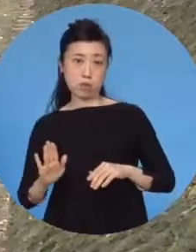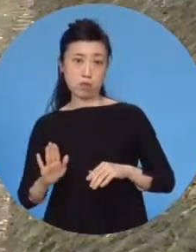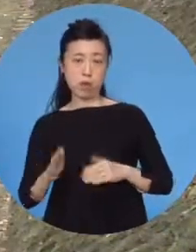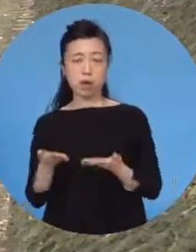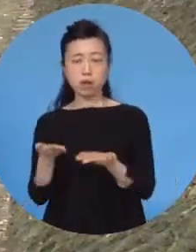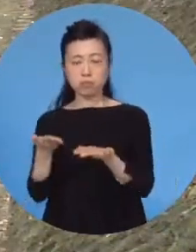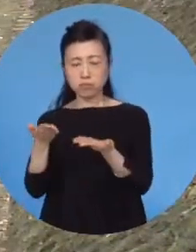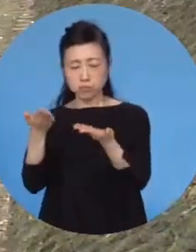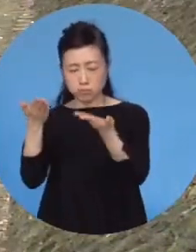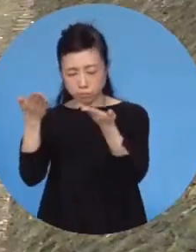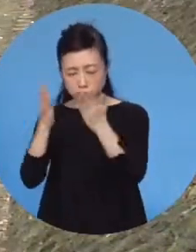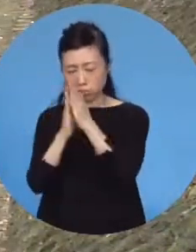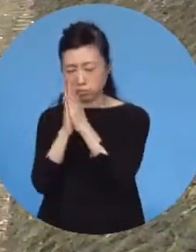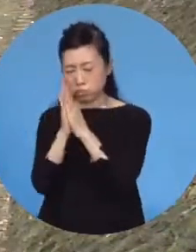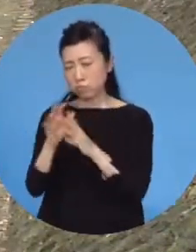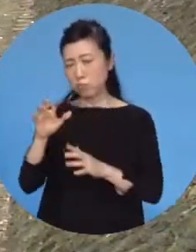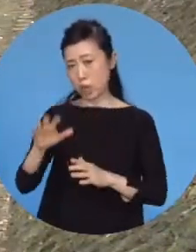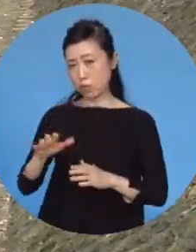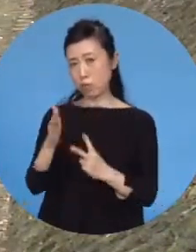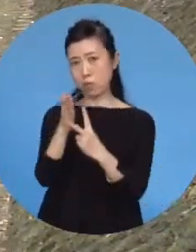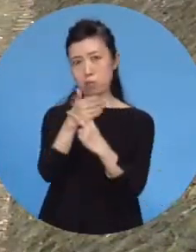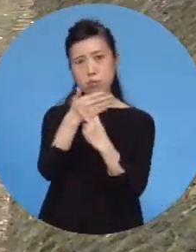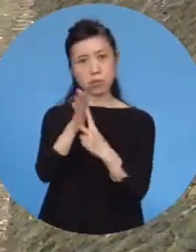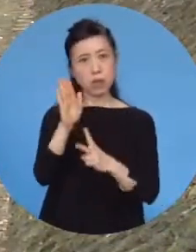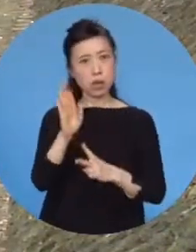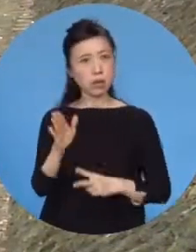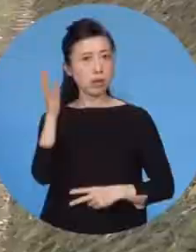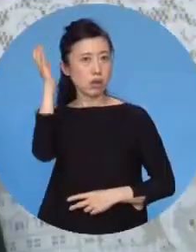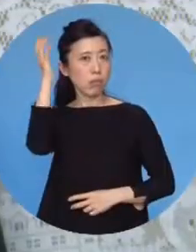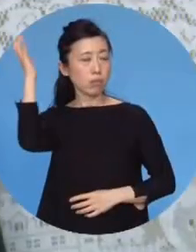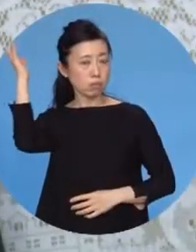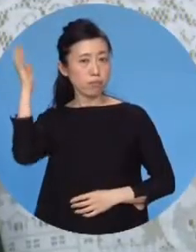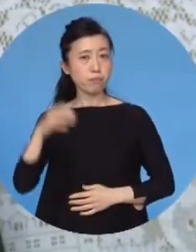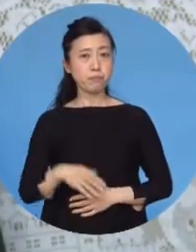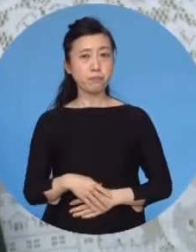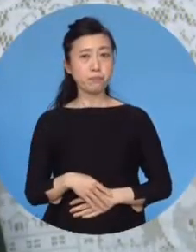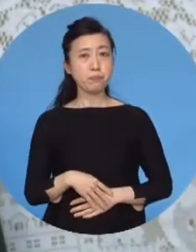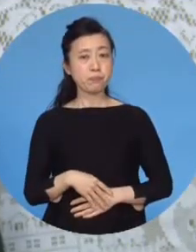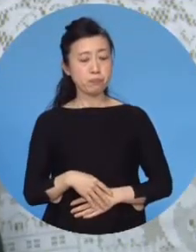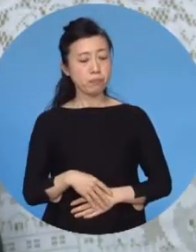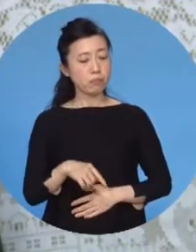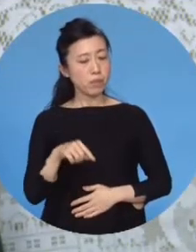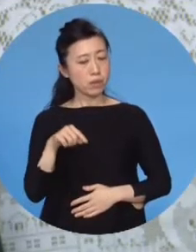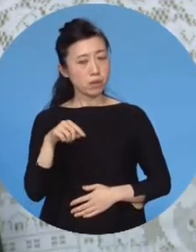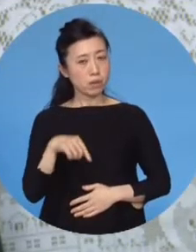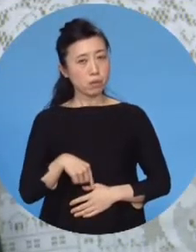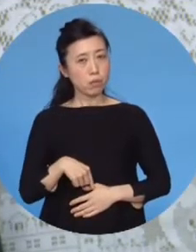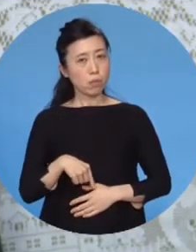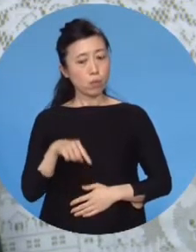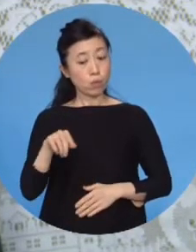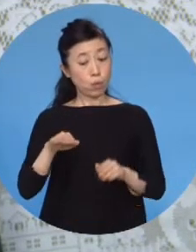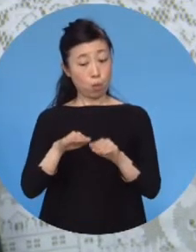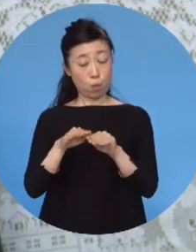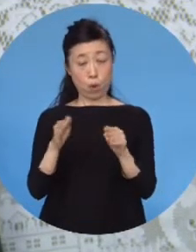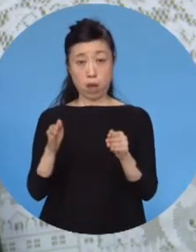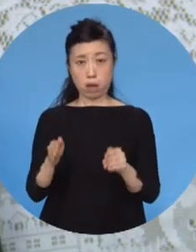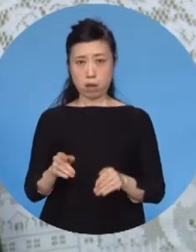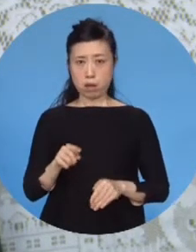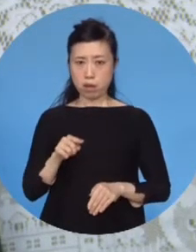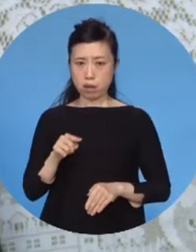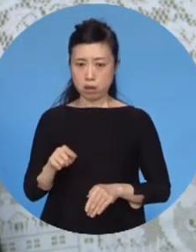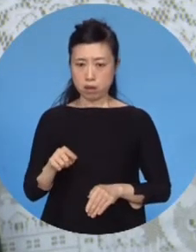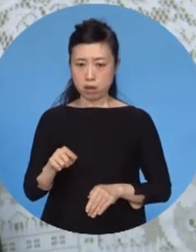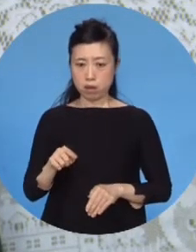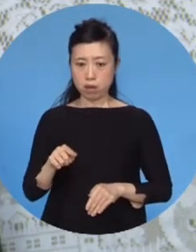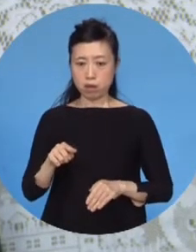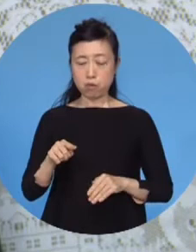場を分けていたのだと考えられます。 多分お墓はこ